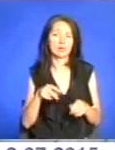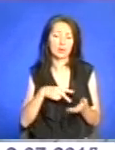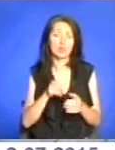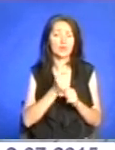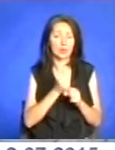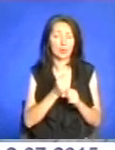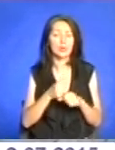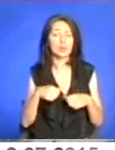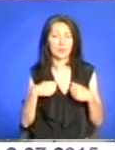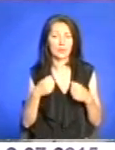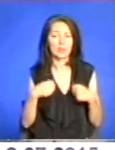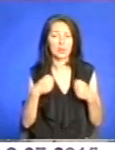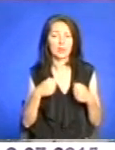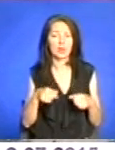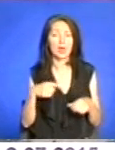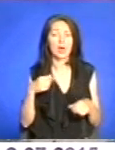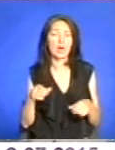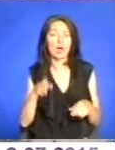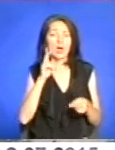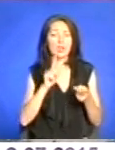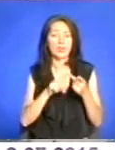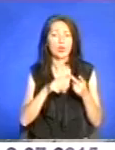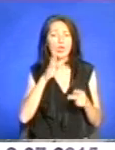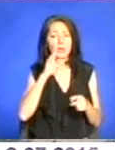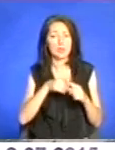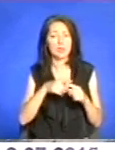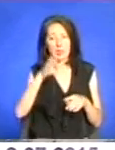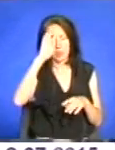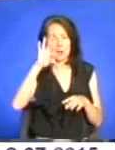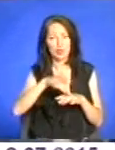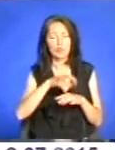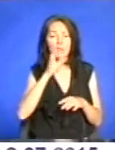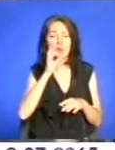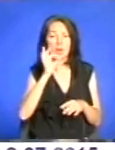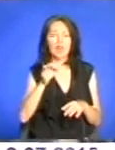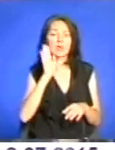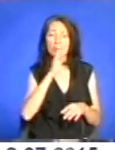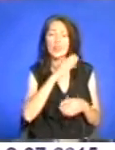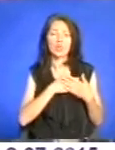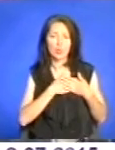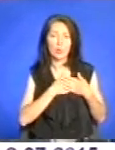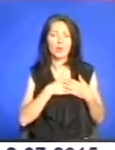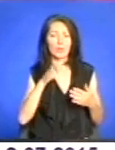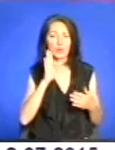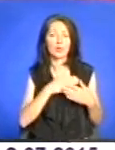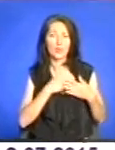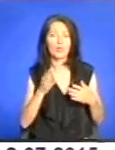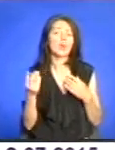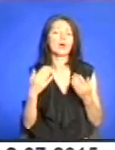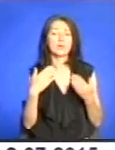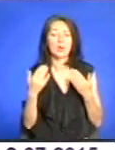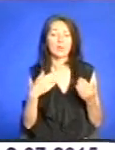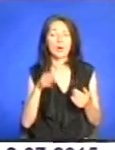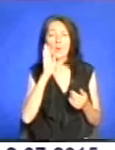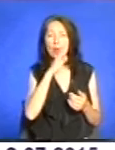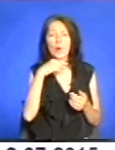роботу, пішав. Та й сама двоюрідна сестра чоловіка каже, що матір він любив, і ця любов була взаємною. Вона як казала до